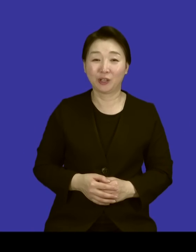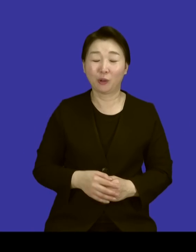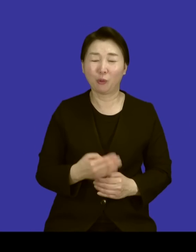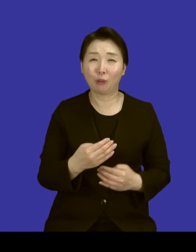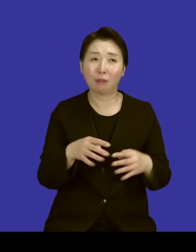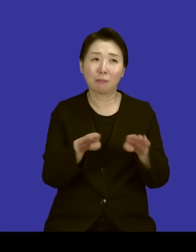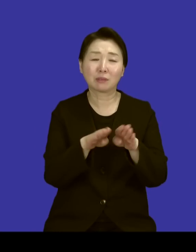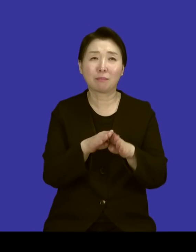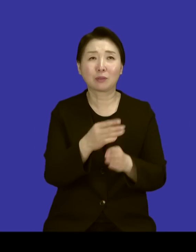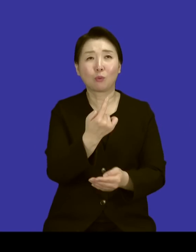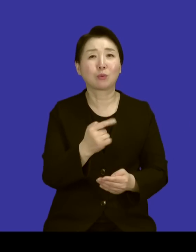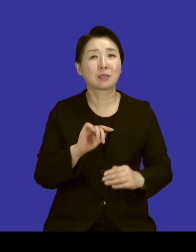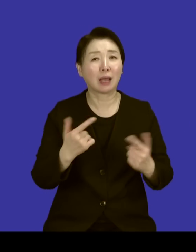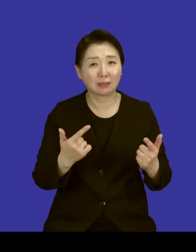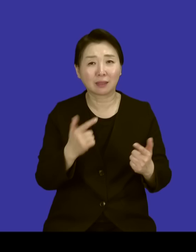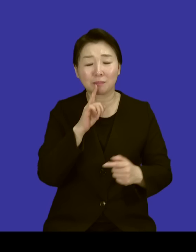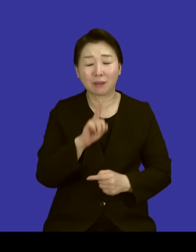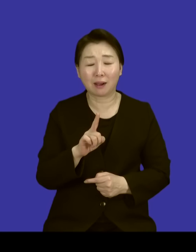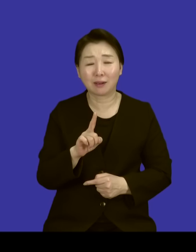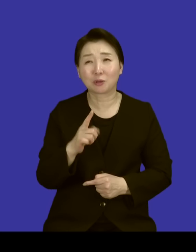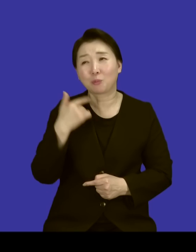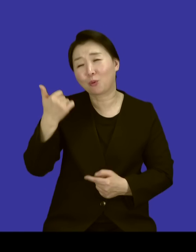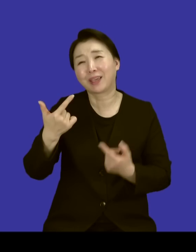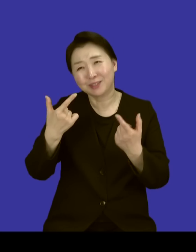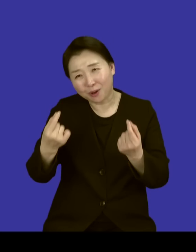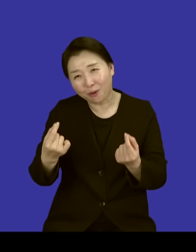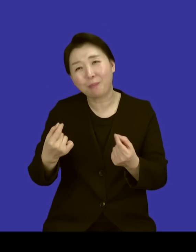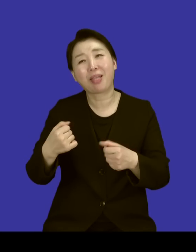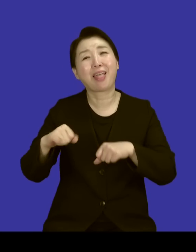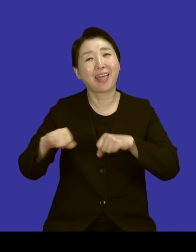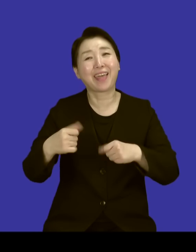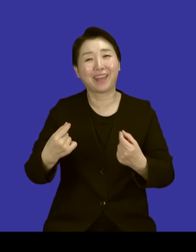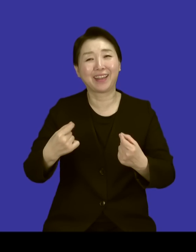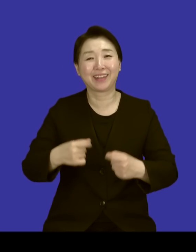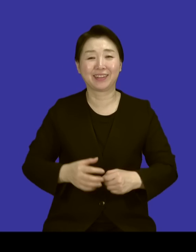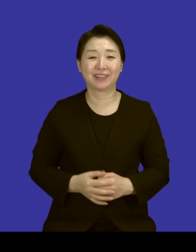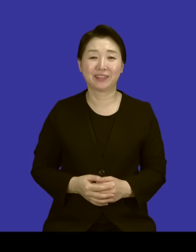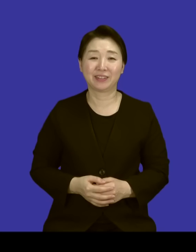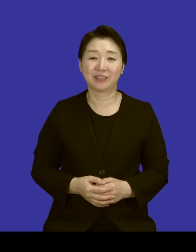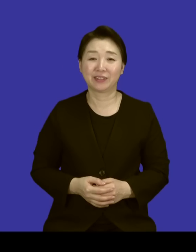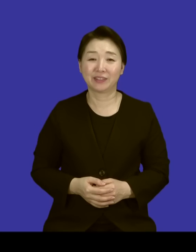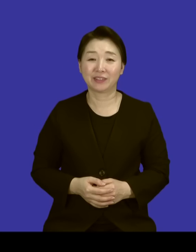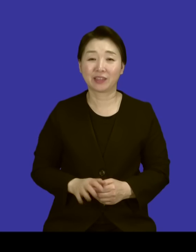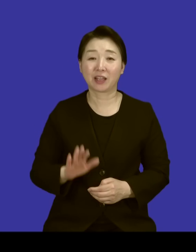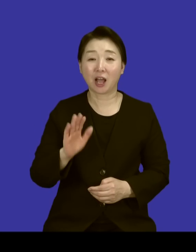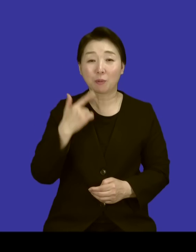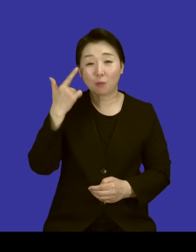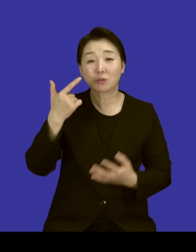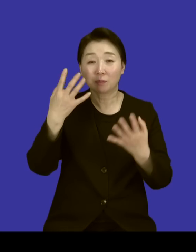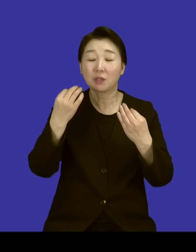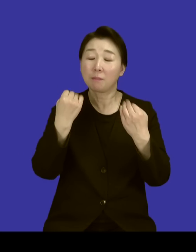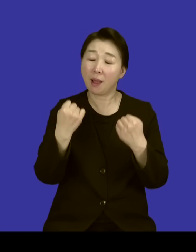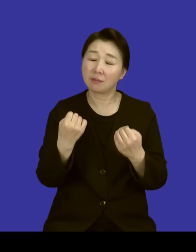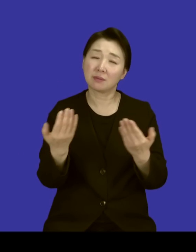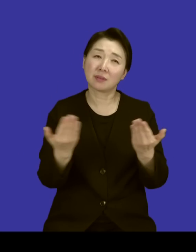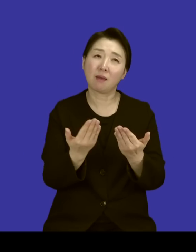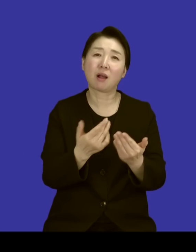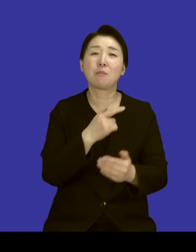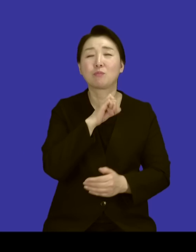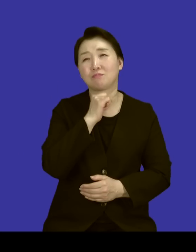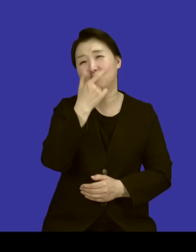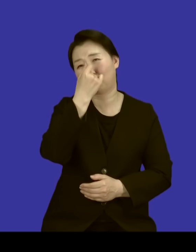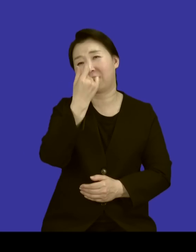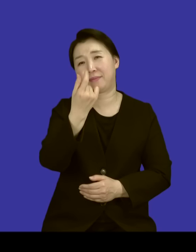이야기하고 예. 뭐 목회처럼 해요. 그래서 제가 볼 때 더 많은 목사님들이 이걸 하시면